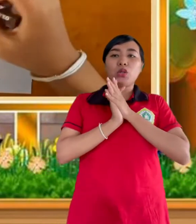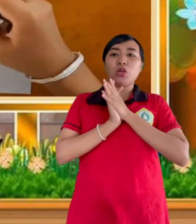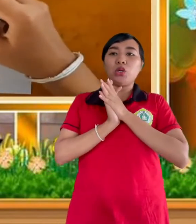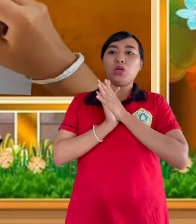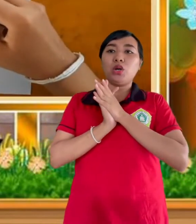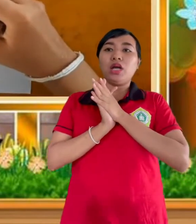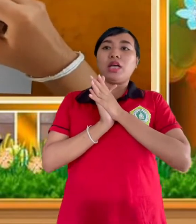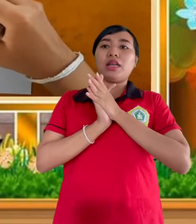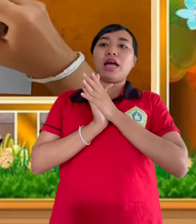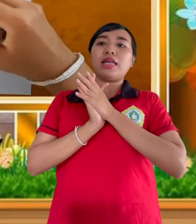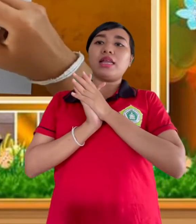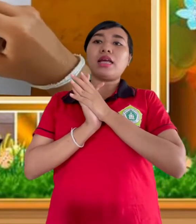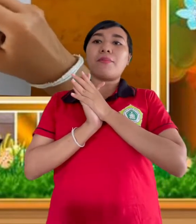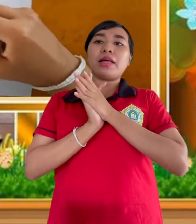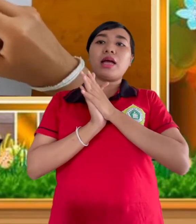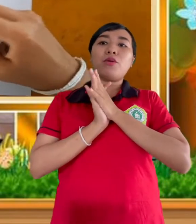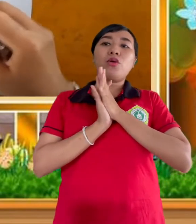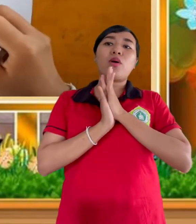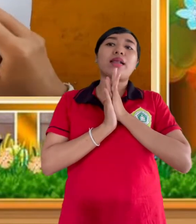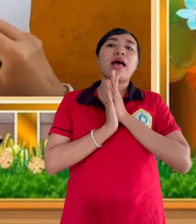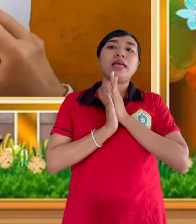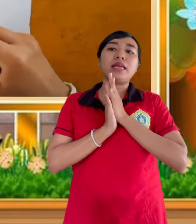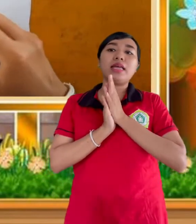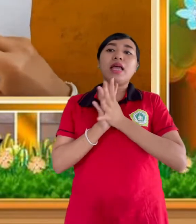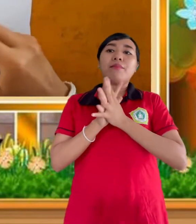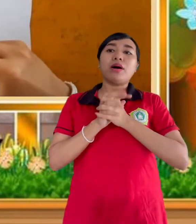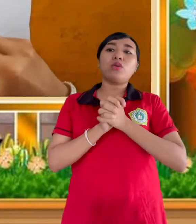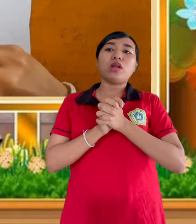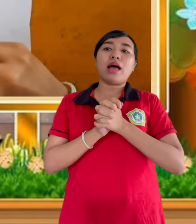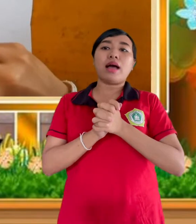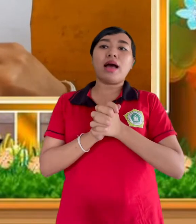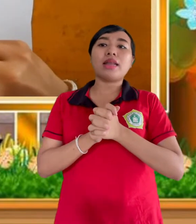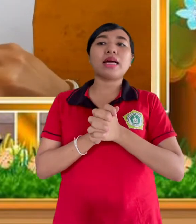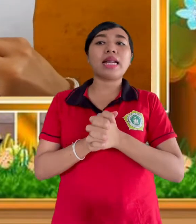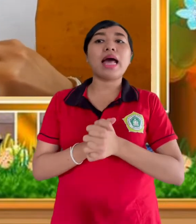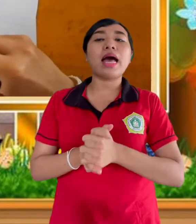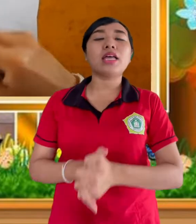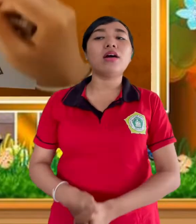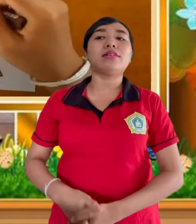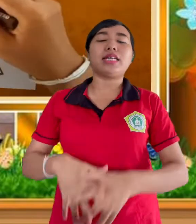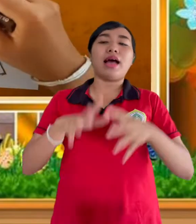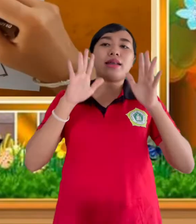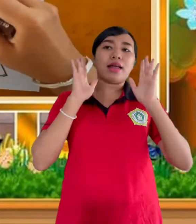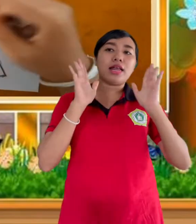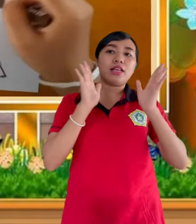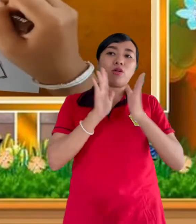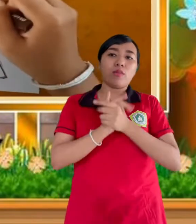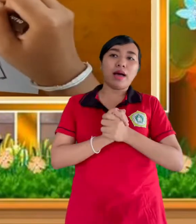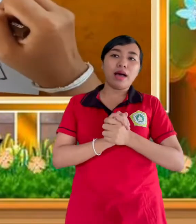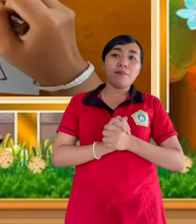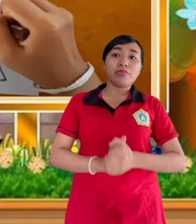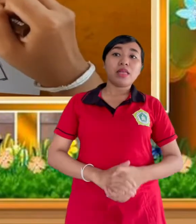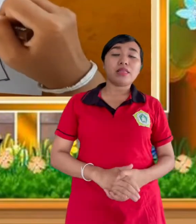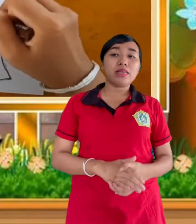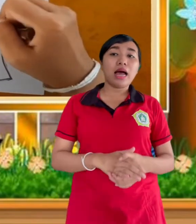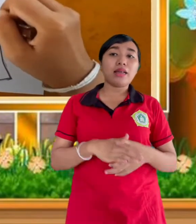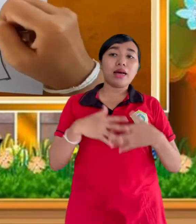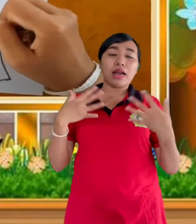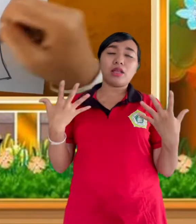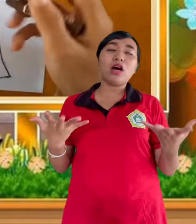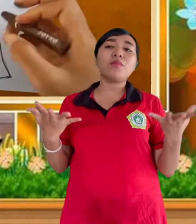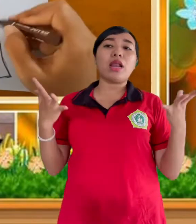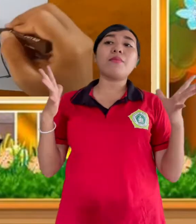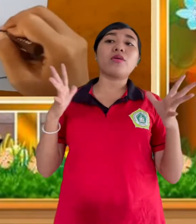Kayu. Ya, ini kapaknya Bu Guru warnai menggunakan krayon. Jika anak-anak di rumah tidak